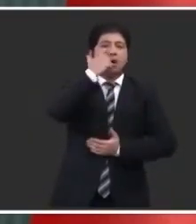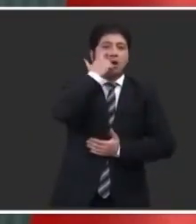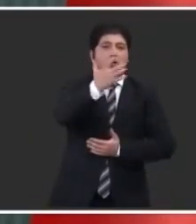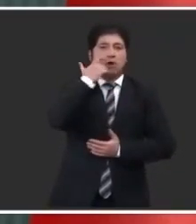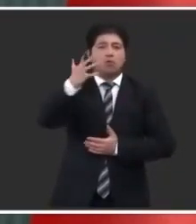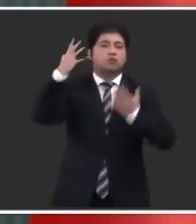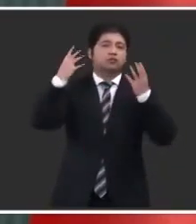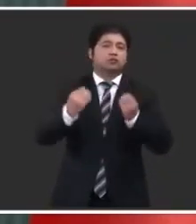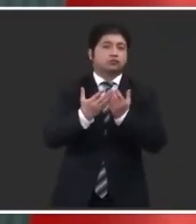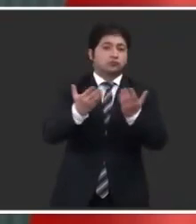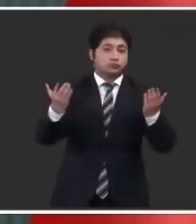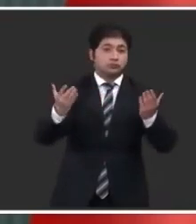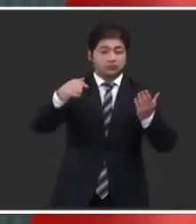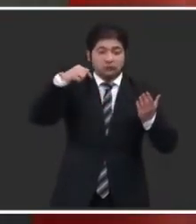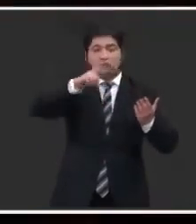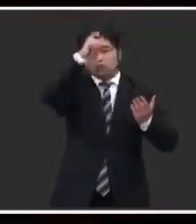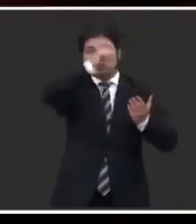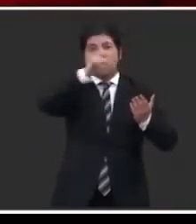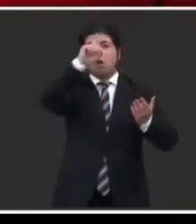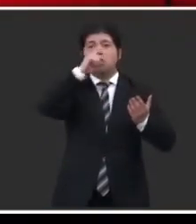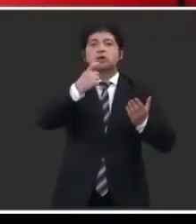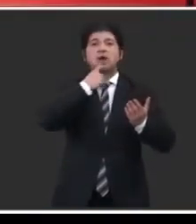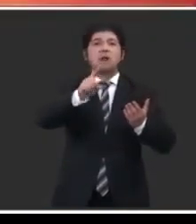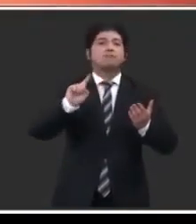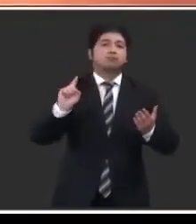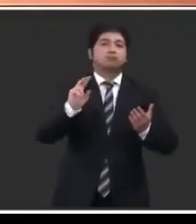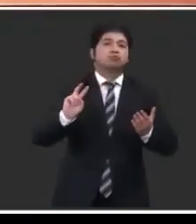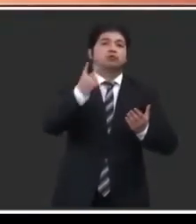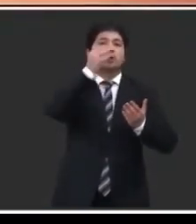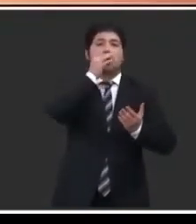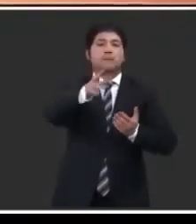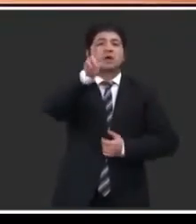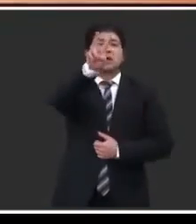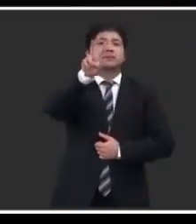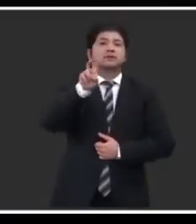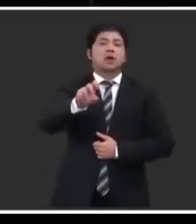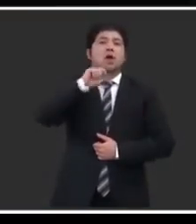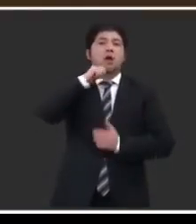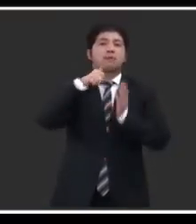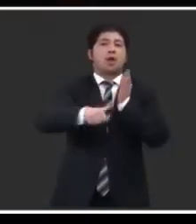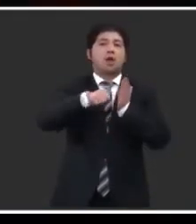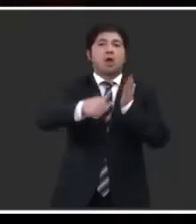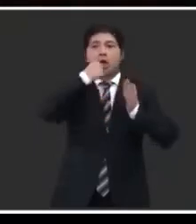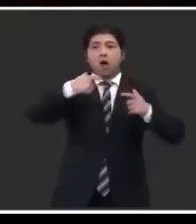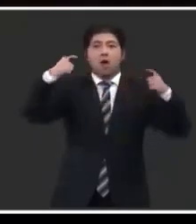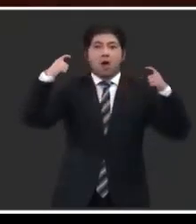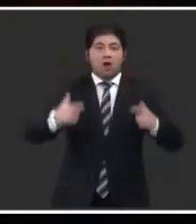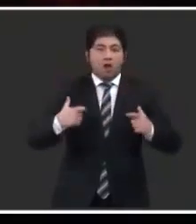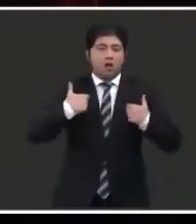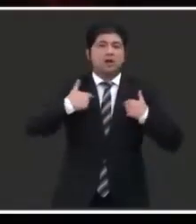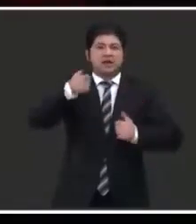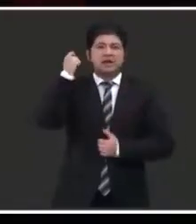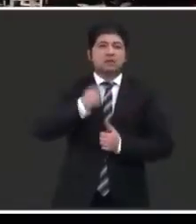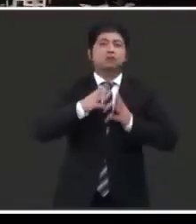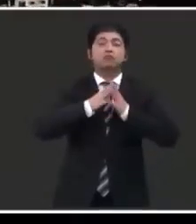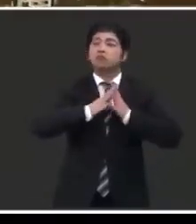diliyorum Türkiye 100 Yılı programımızın müjdesini 28 Ekim'de Ankara'da gerçekten